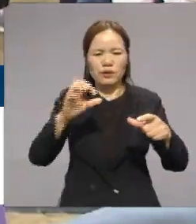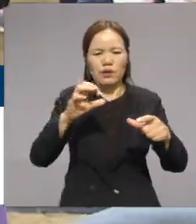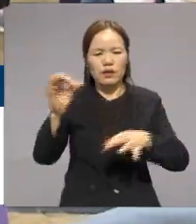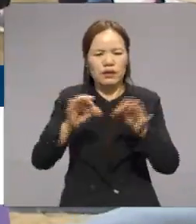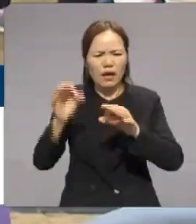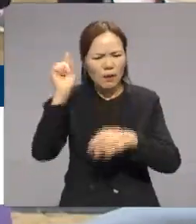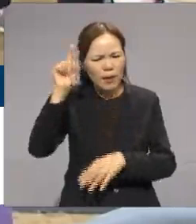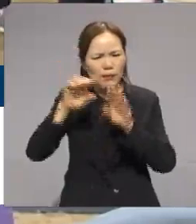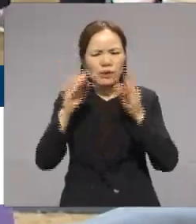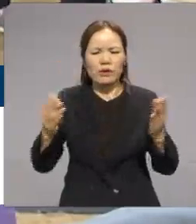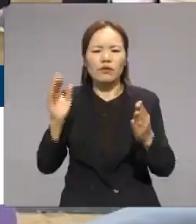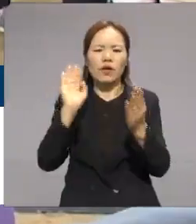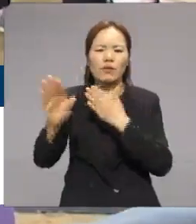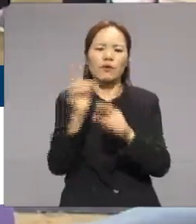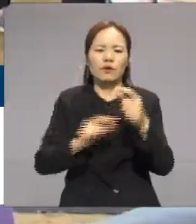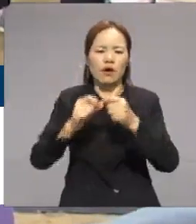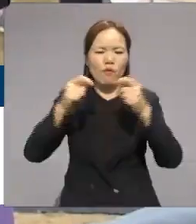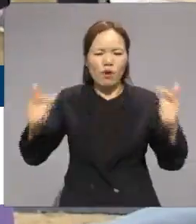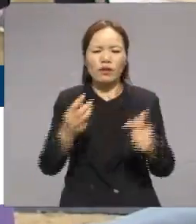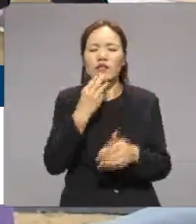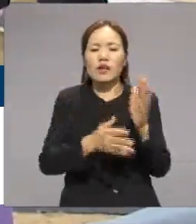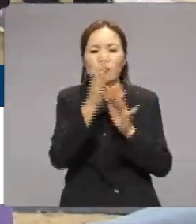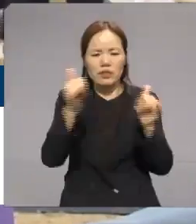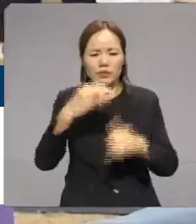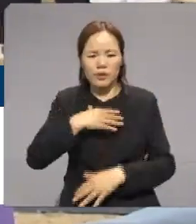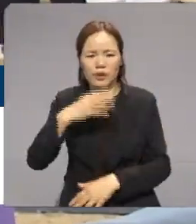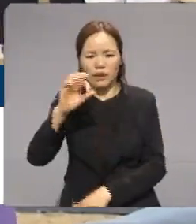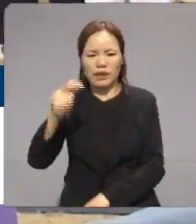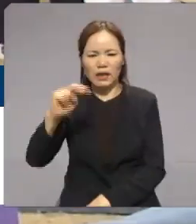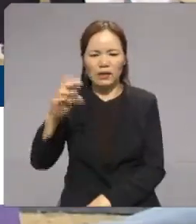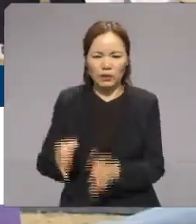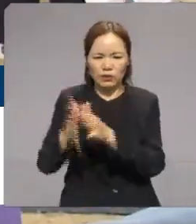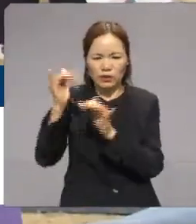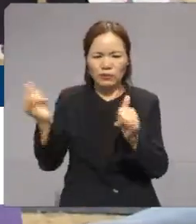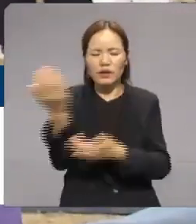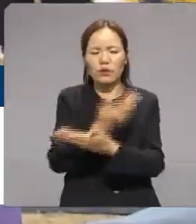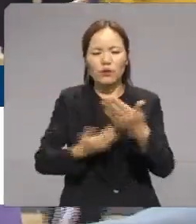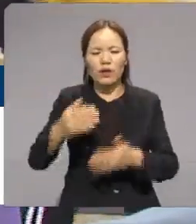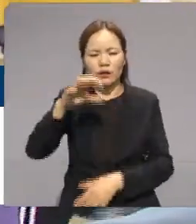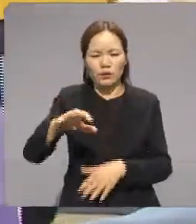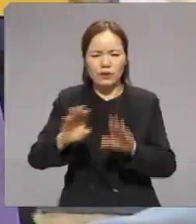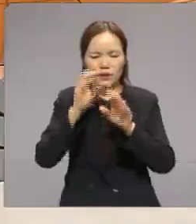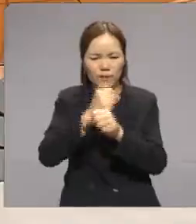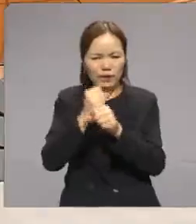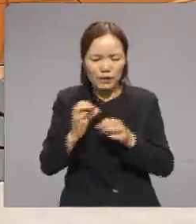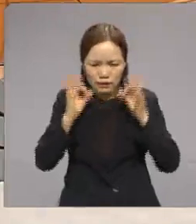하고 있고 앞으로 더 확대해서 서울 시민과 안동 시민이 함께 공유하는 그러한 자리를 만들어 보도록 하겠습니다.